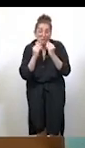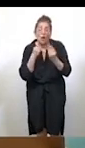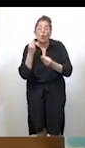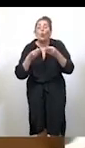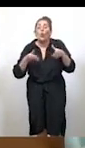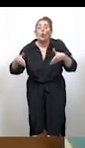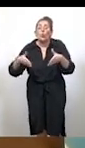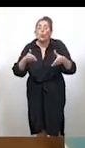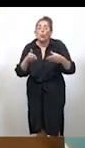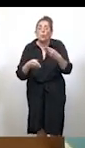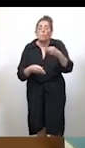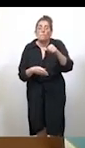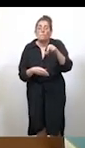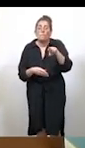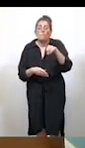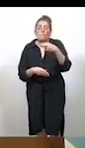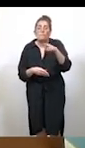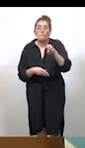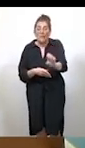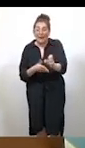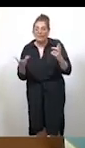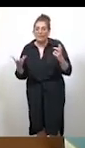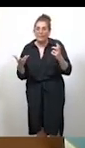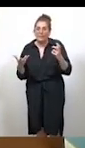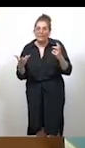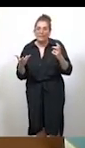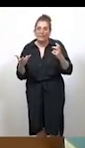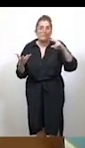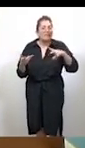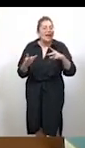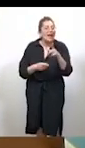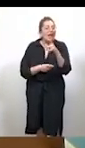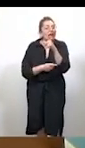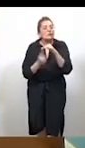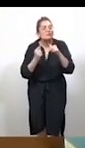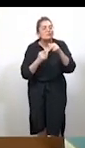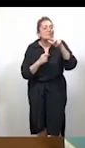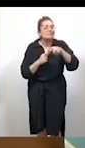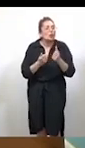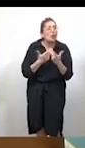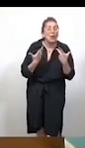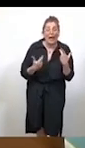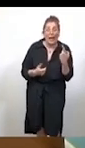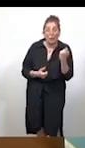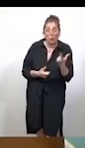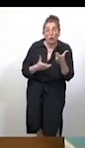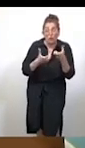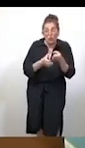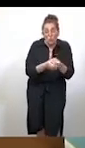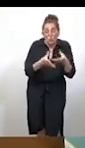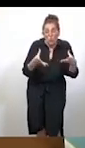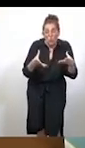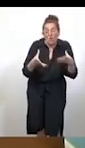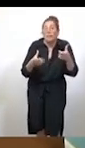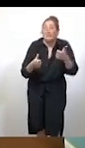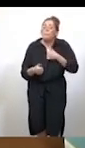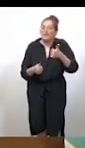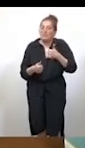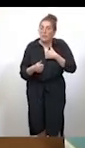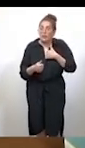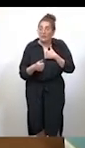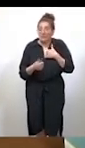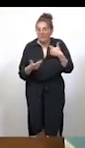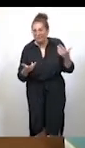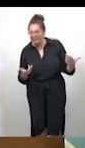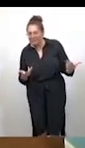il y a peu de logements sociaux au regard de la structuration de la population. C'est le parc privé qui joue un rôle de parc social de fait,